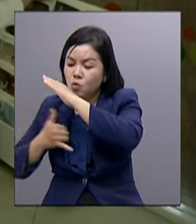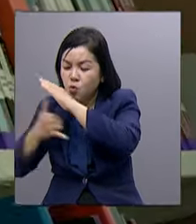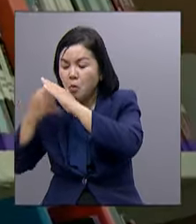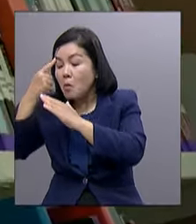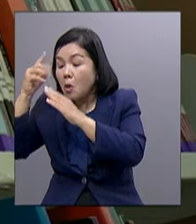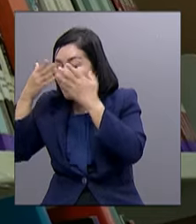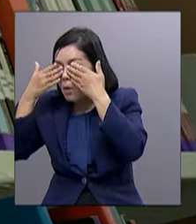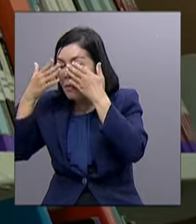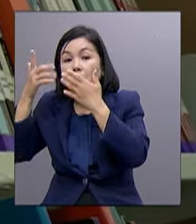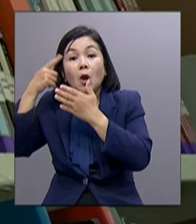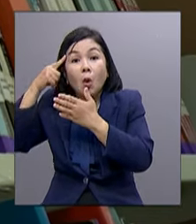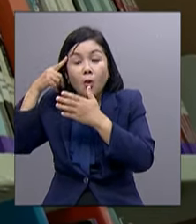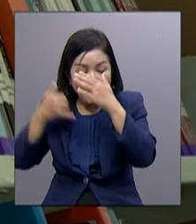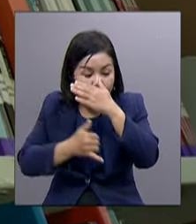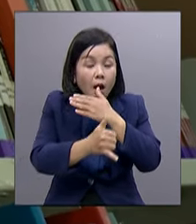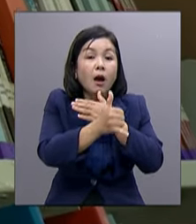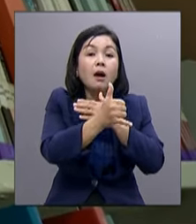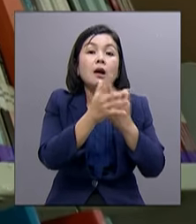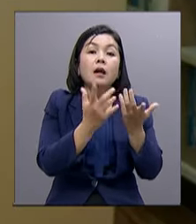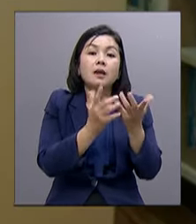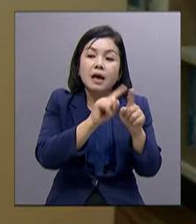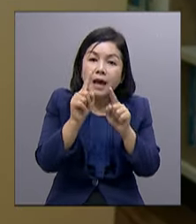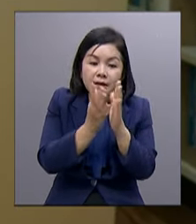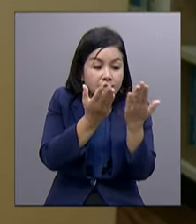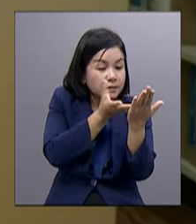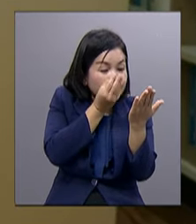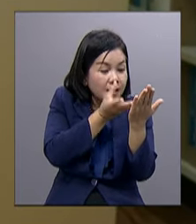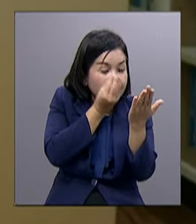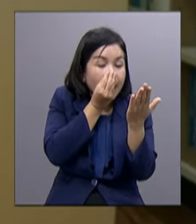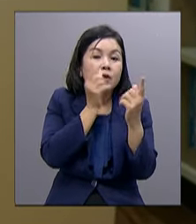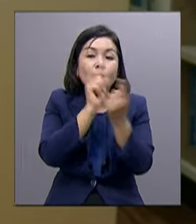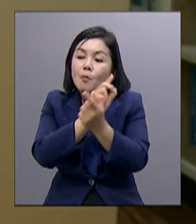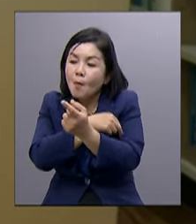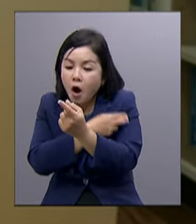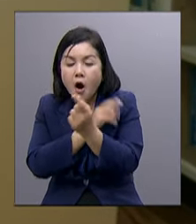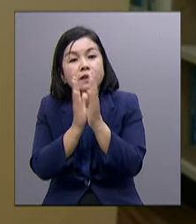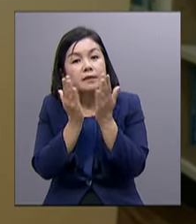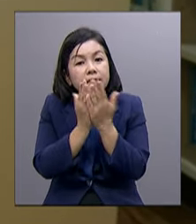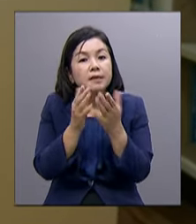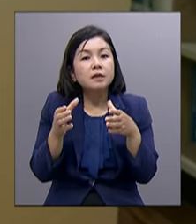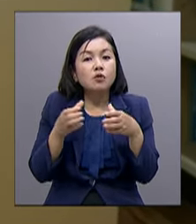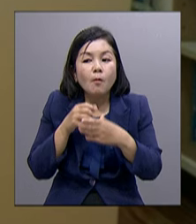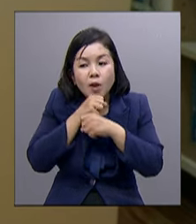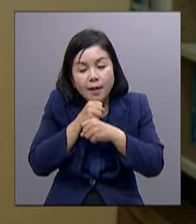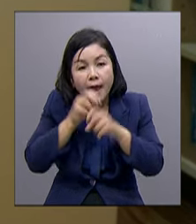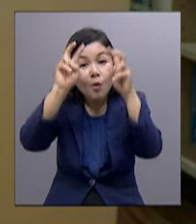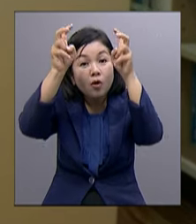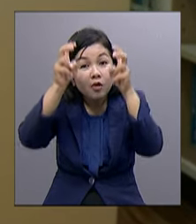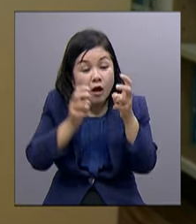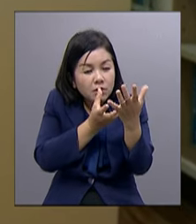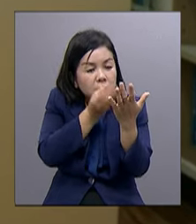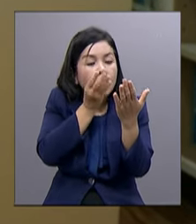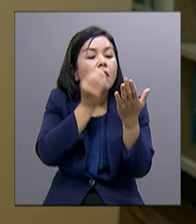องอะไรเลยหนังสือธุรกิจหนังสือความรู้ทั่วไปหนังสือใกล้หมอพวกเกี่ยวกับผู้สูงอายุแหละเอาความรู้